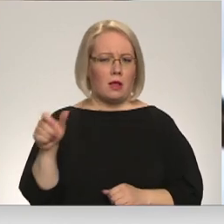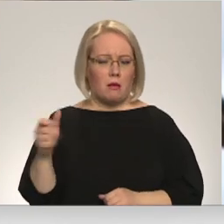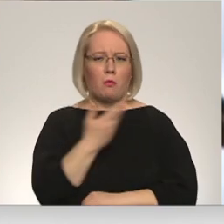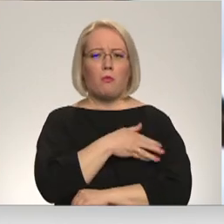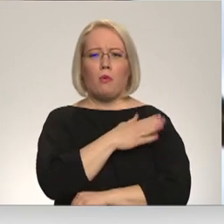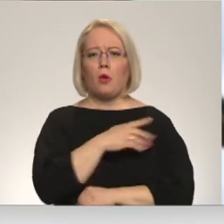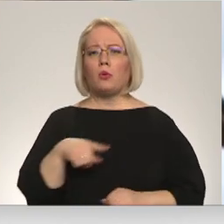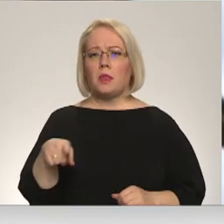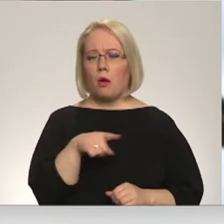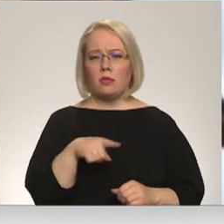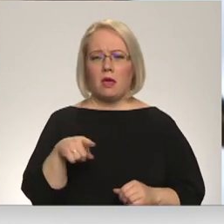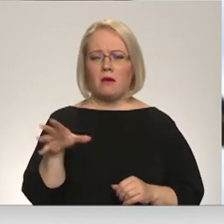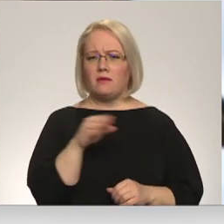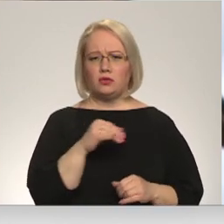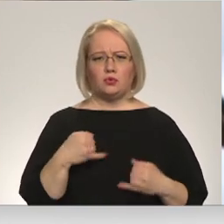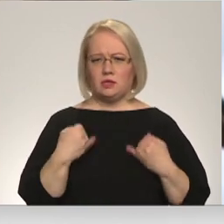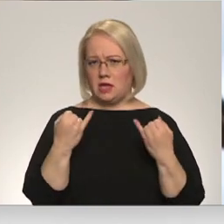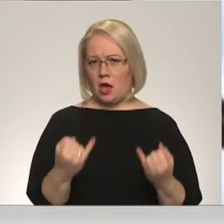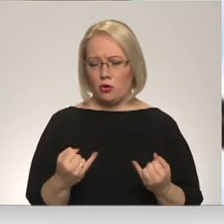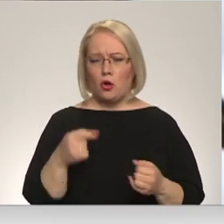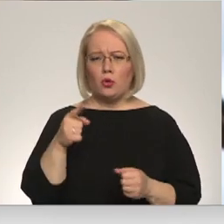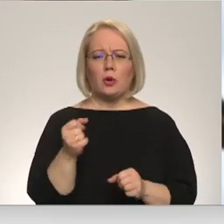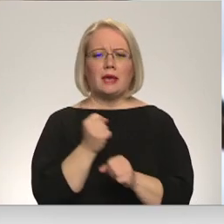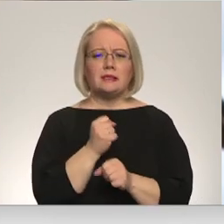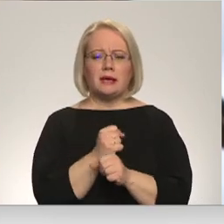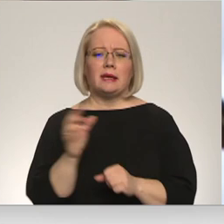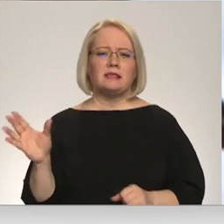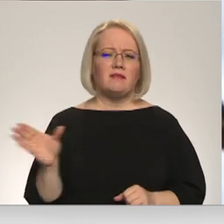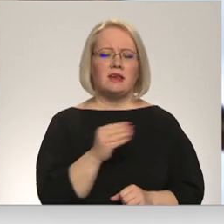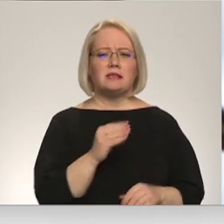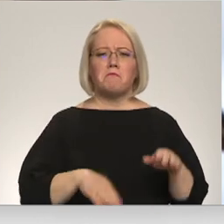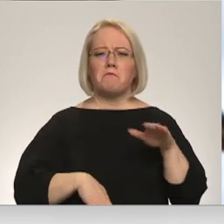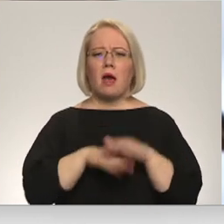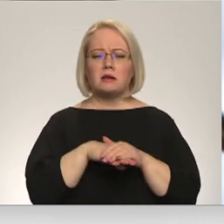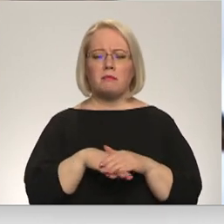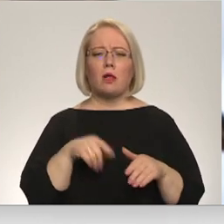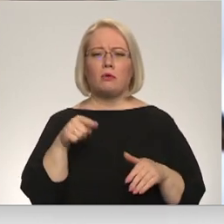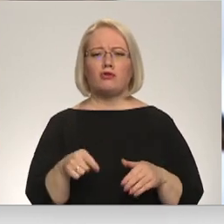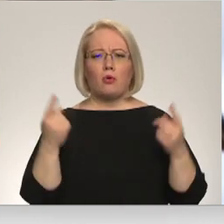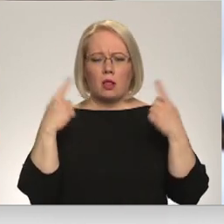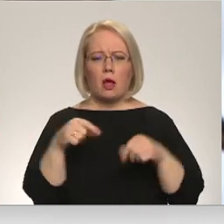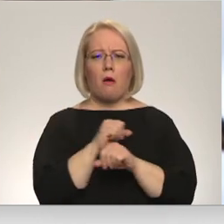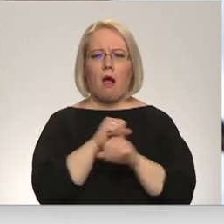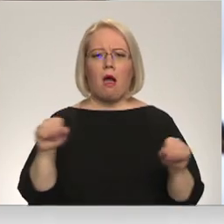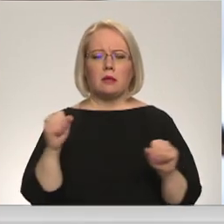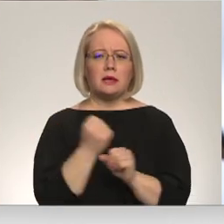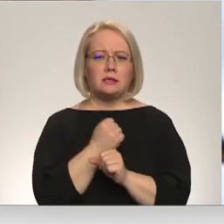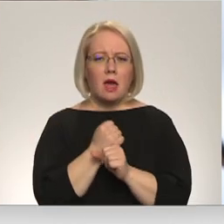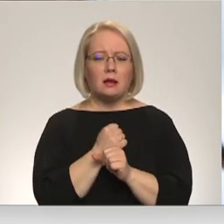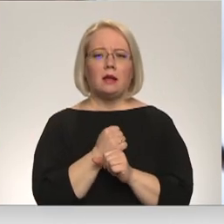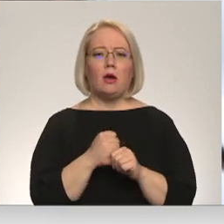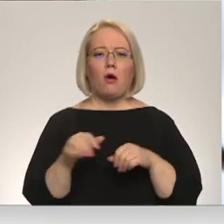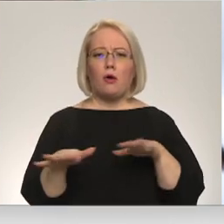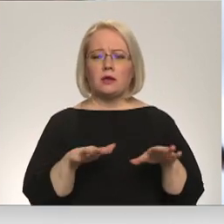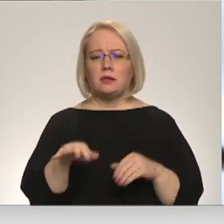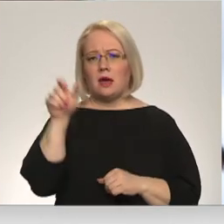tautai. Tur izdarīts viss, nu, maksimāli, ko šajos laikos uz ātro var izdarīt, organizēt tā